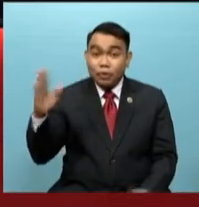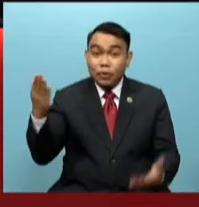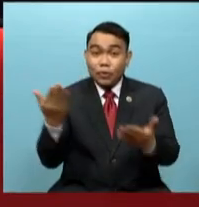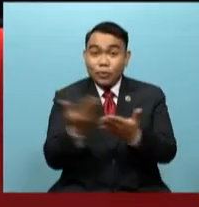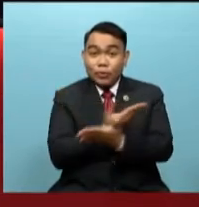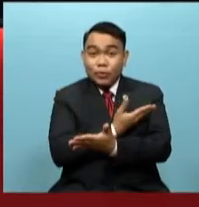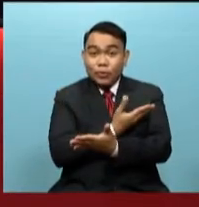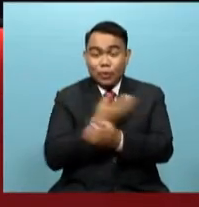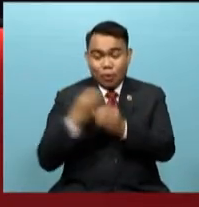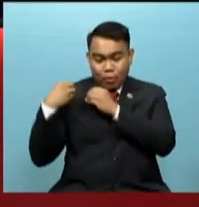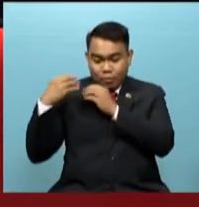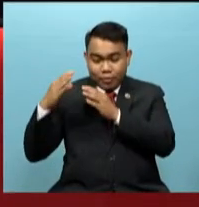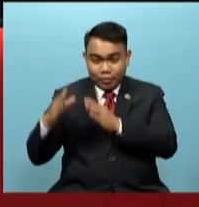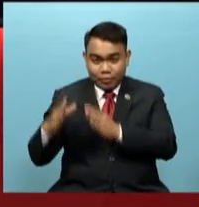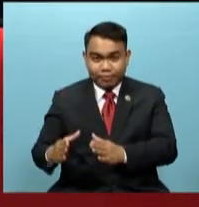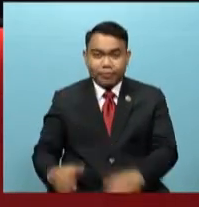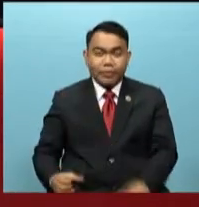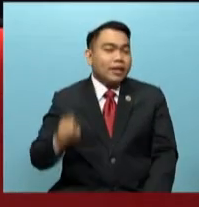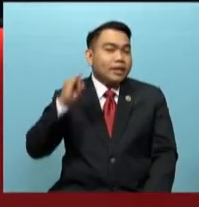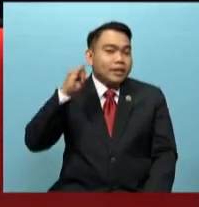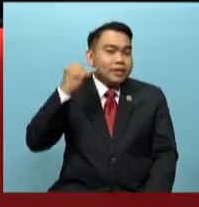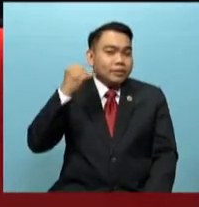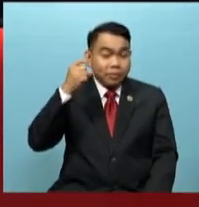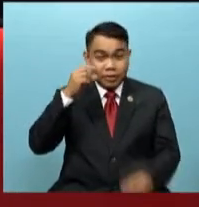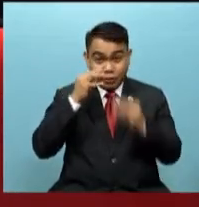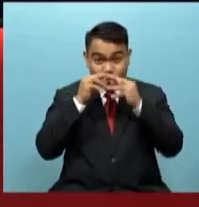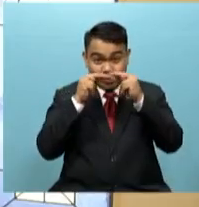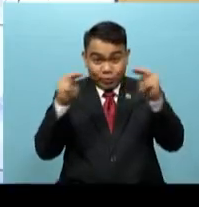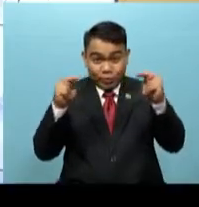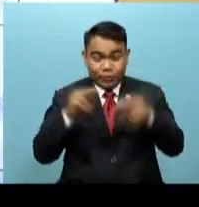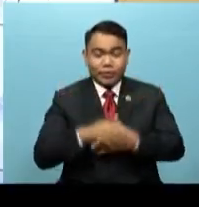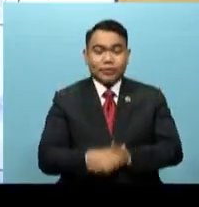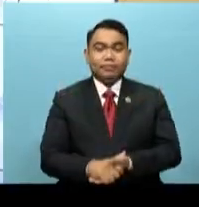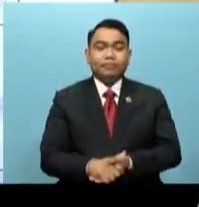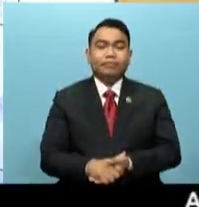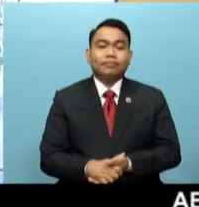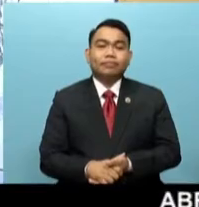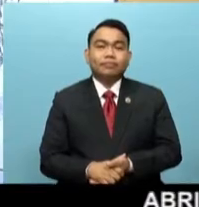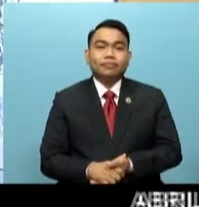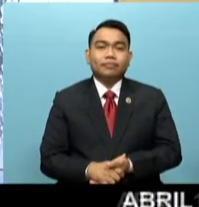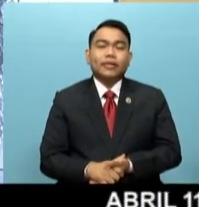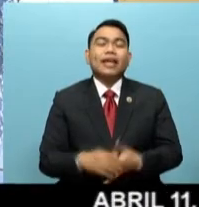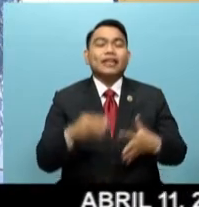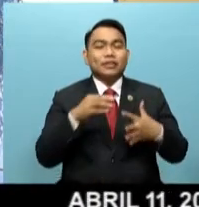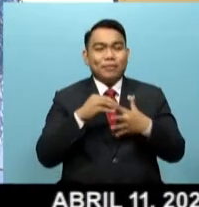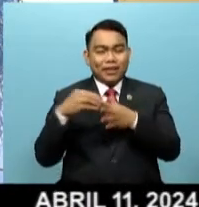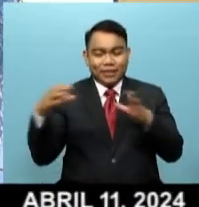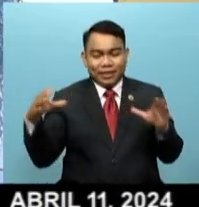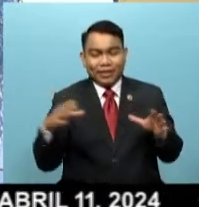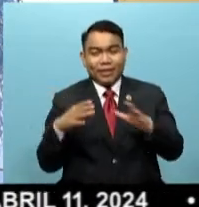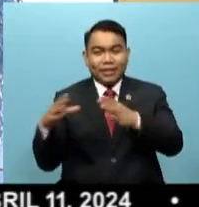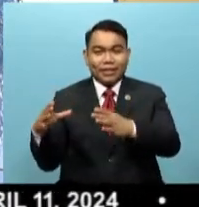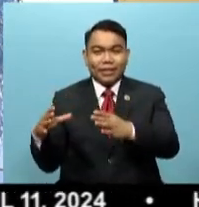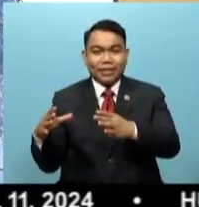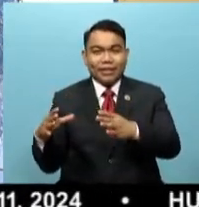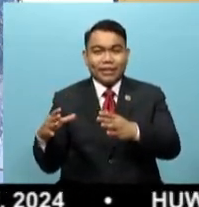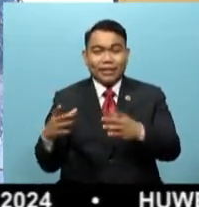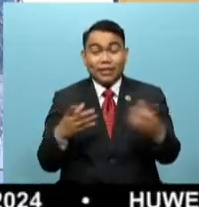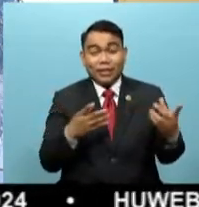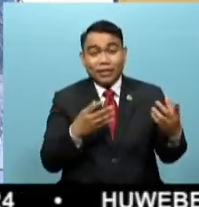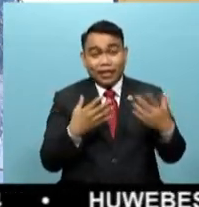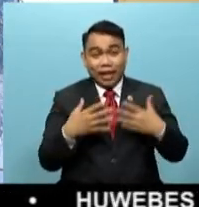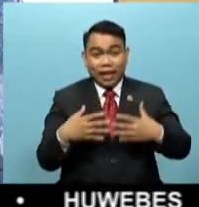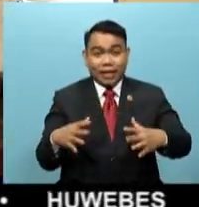kapatid na Jasmine Relesiva ang magbabalita. Isang tanging pagtitipon ang isinagawa dito sa